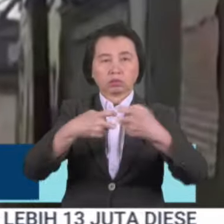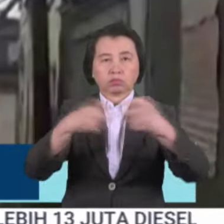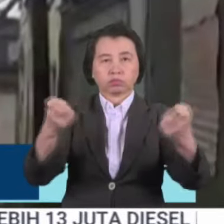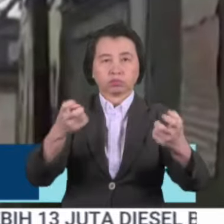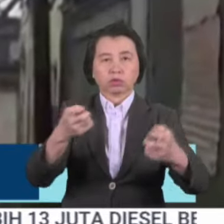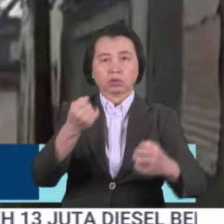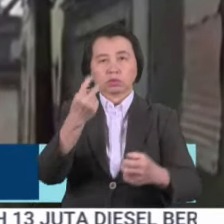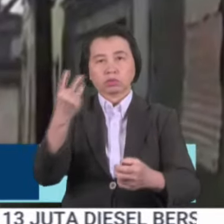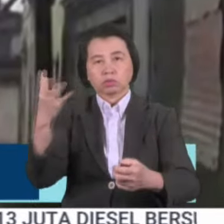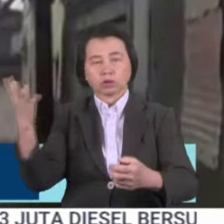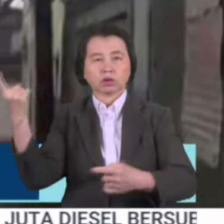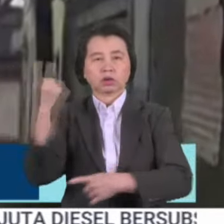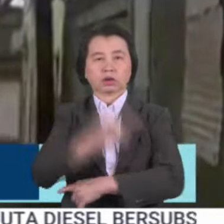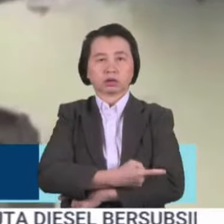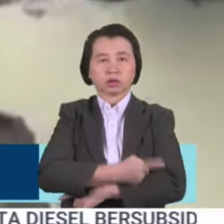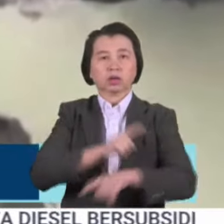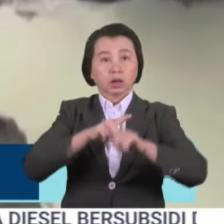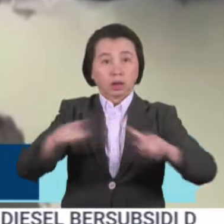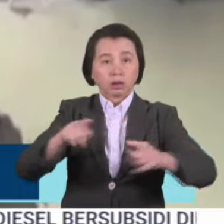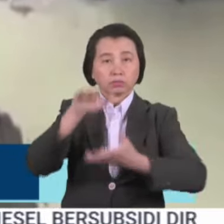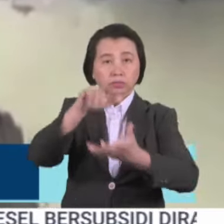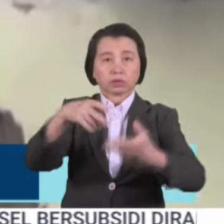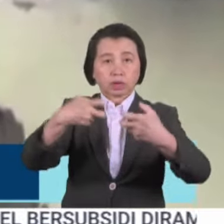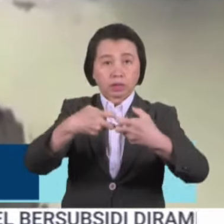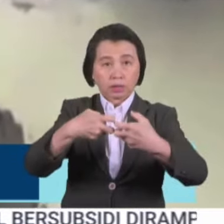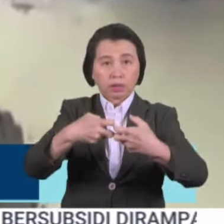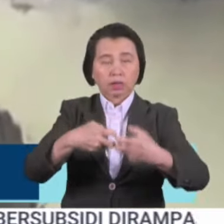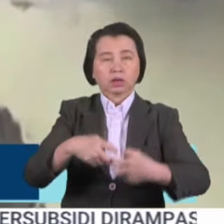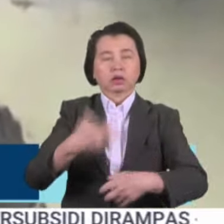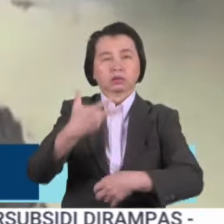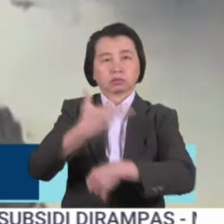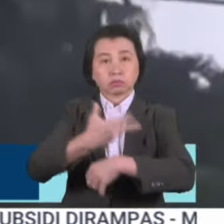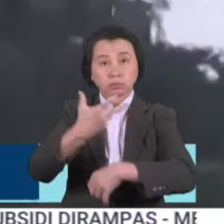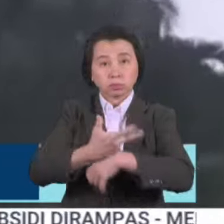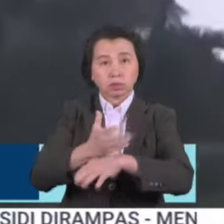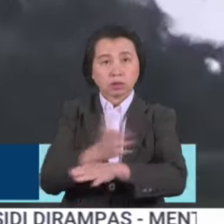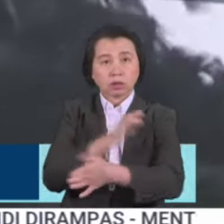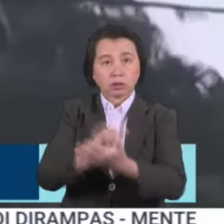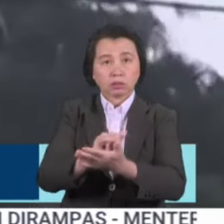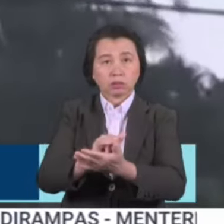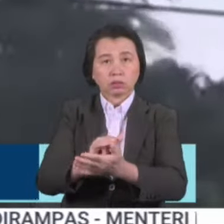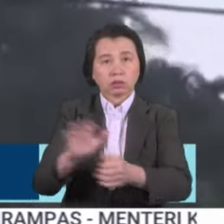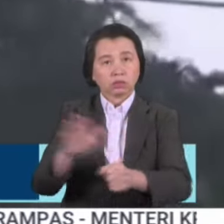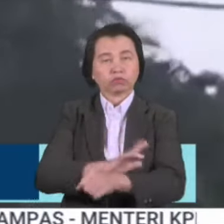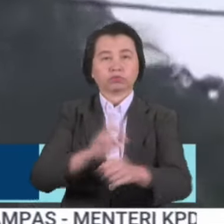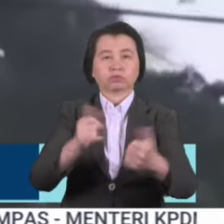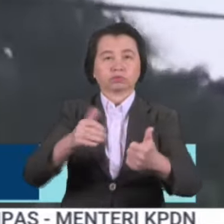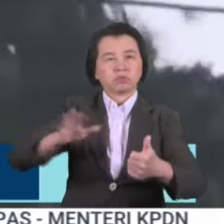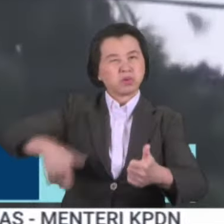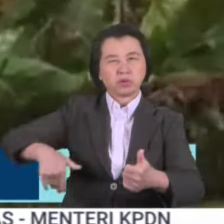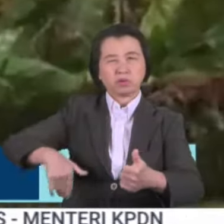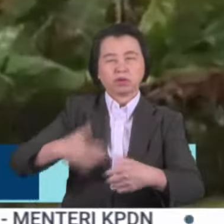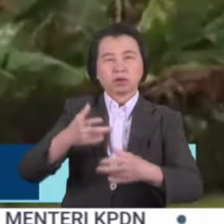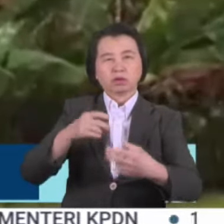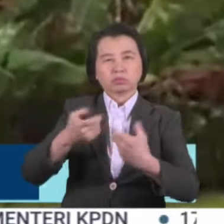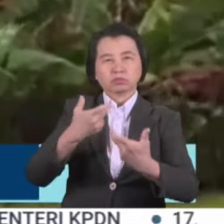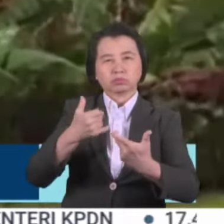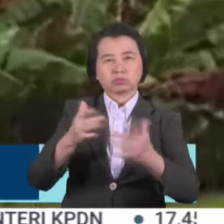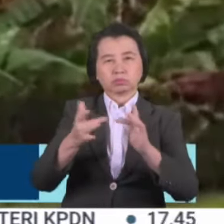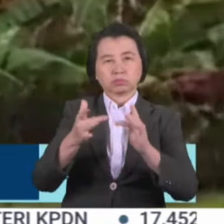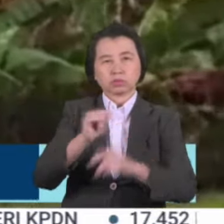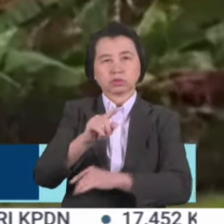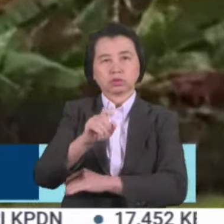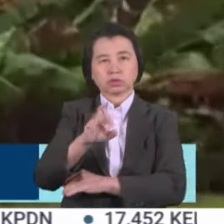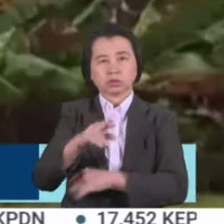bekalan selama beberapa hari. Bagaimanapun, bekalan elektrik di Guantanamo belum pulih sepenuhnya. Gangguan berpunca daripada rangkaian